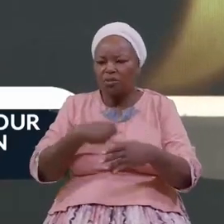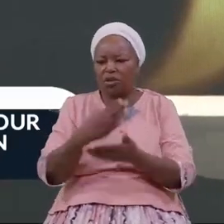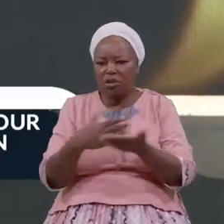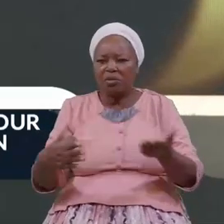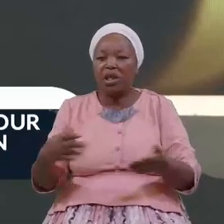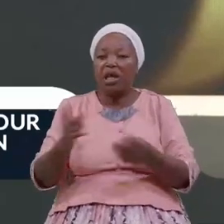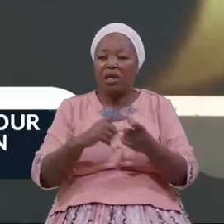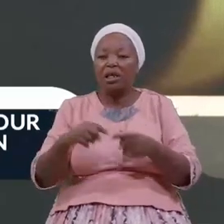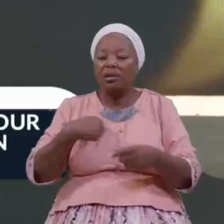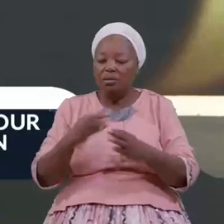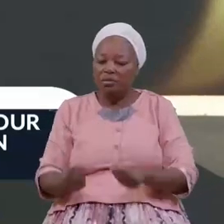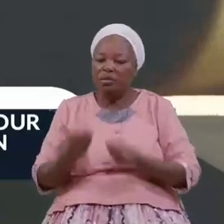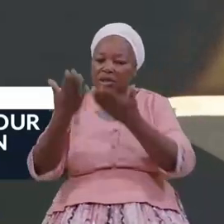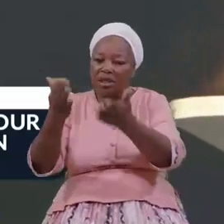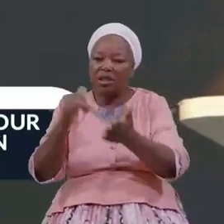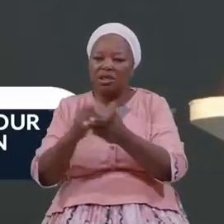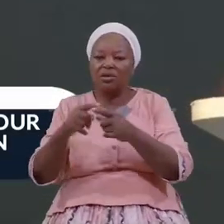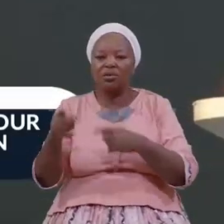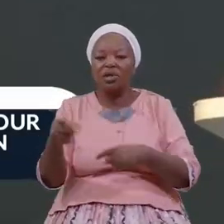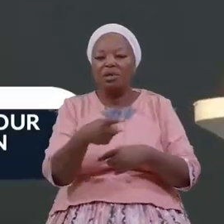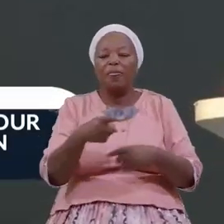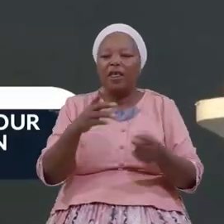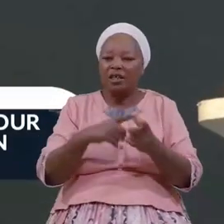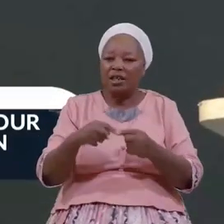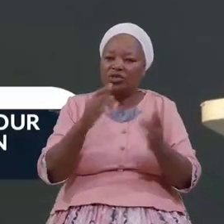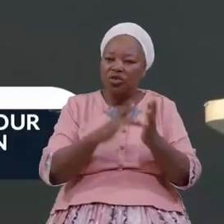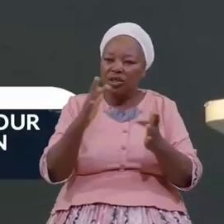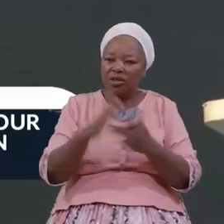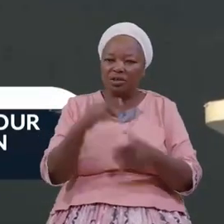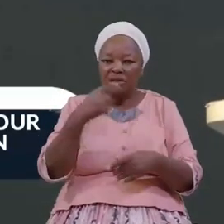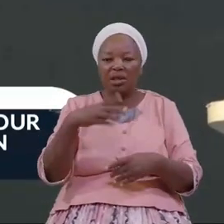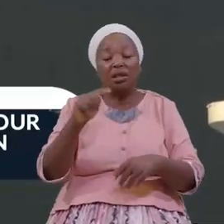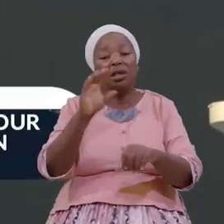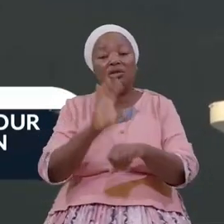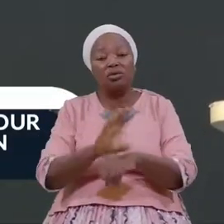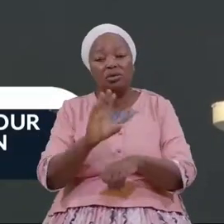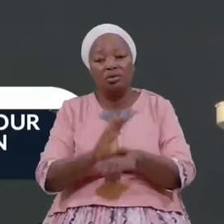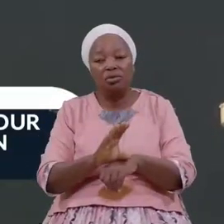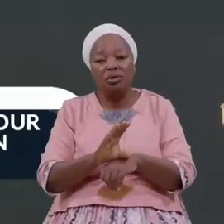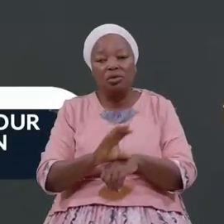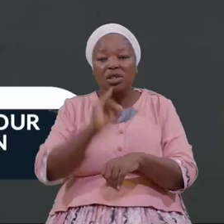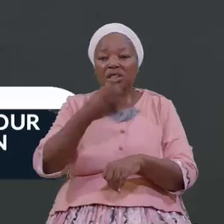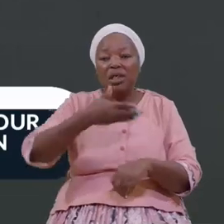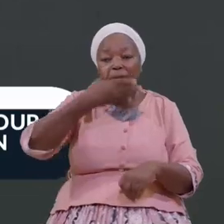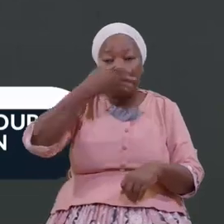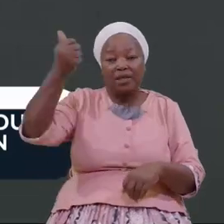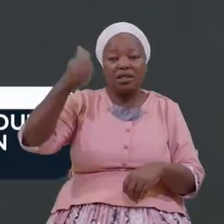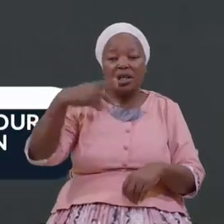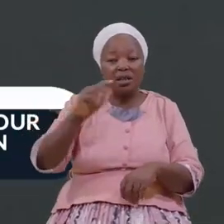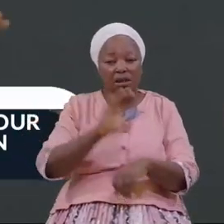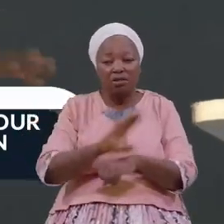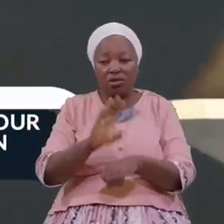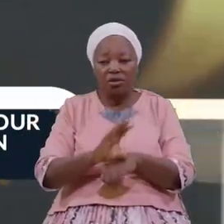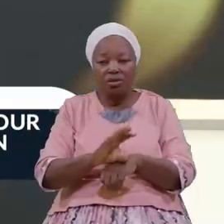coûté quelque chose et je lui présente ça. Et Jésus a dit que l'Église est la meilleure